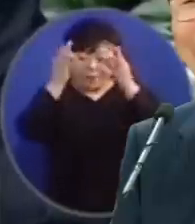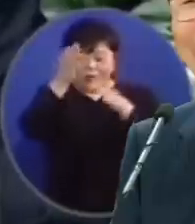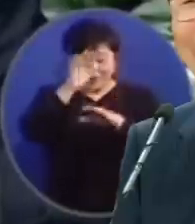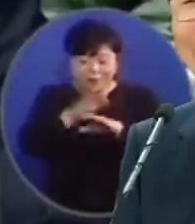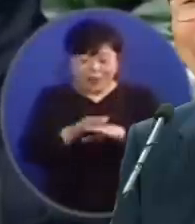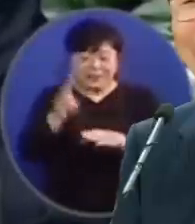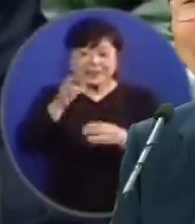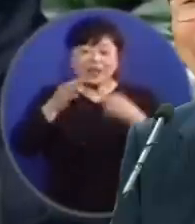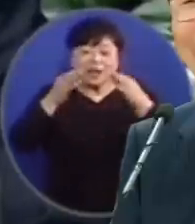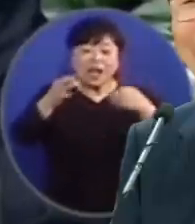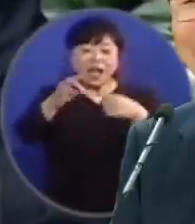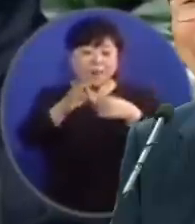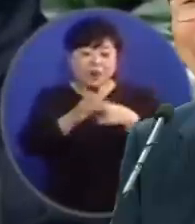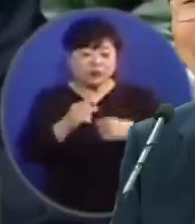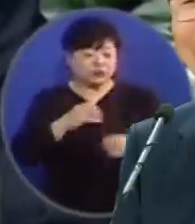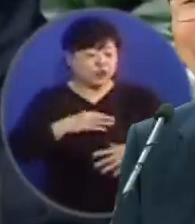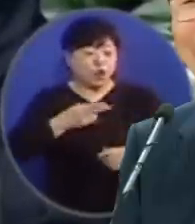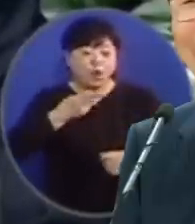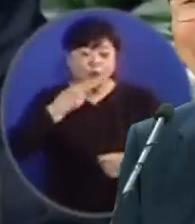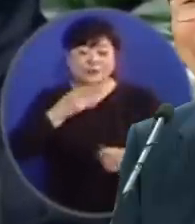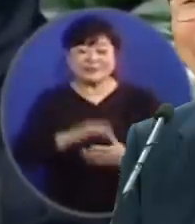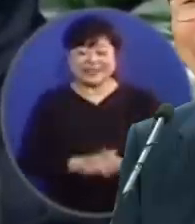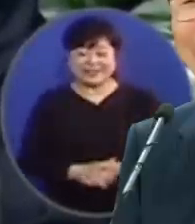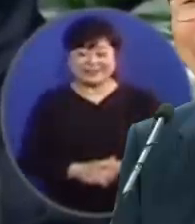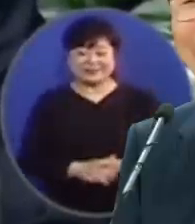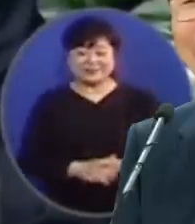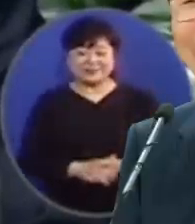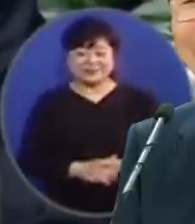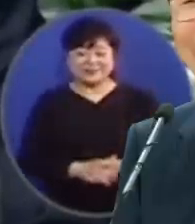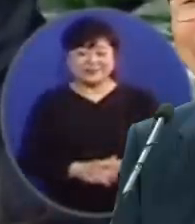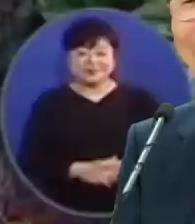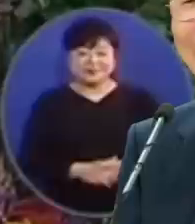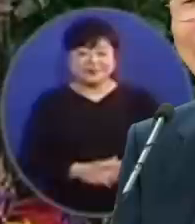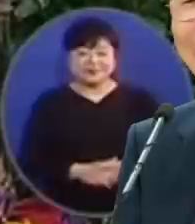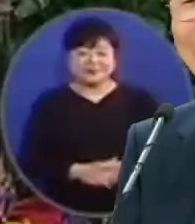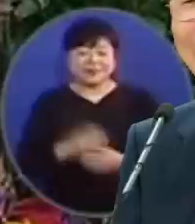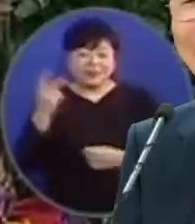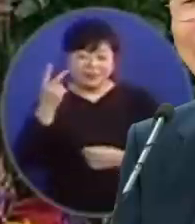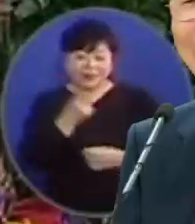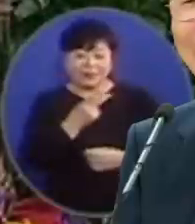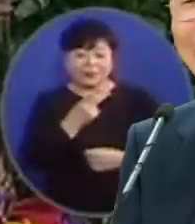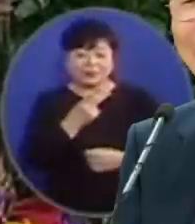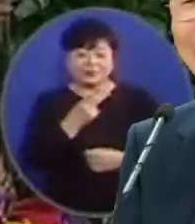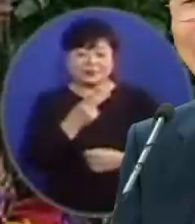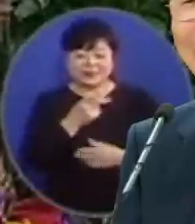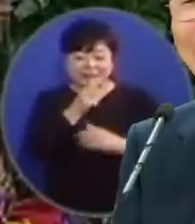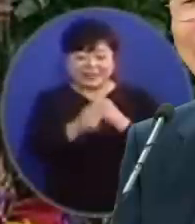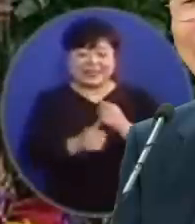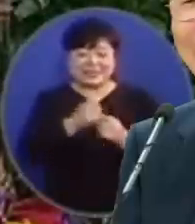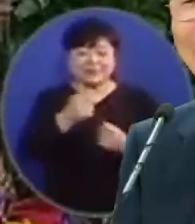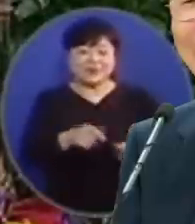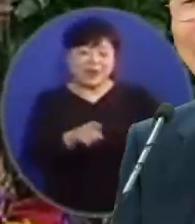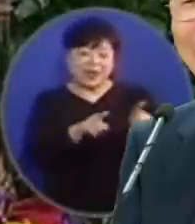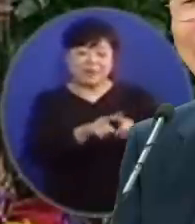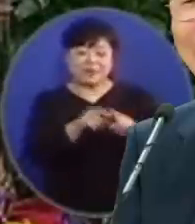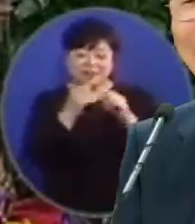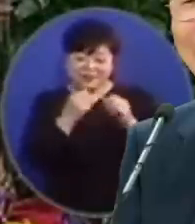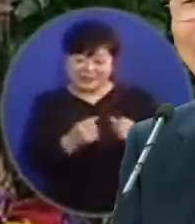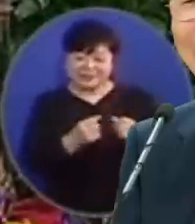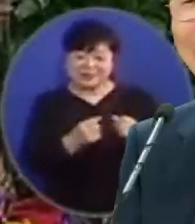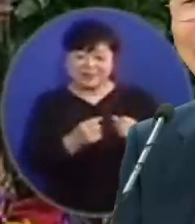예배하고 찬양하고 있으면 두려움은 사라지고 마는 것입니다. 그리고 하나님이 우리와 함께